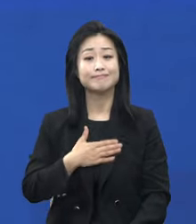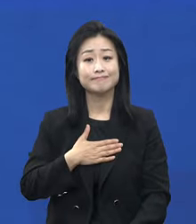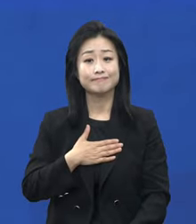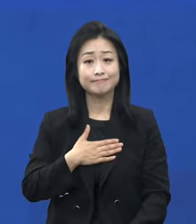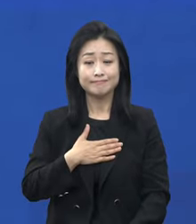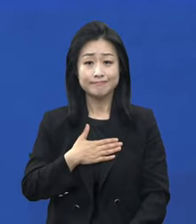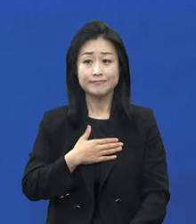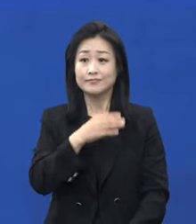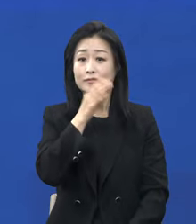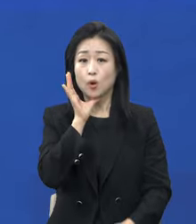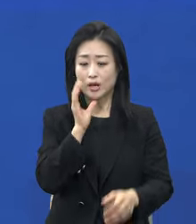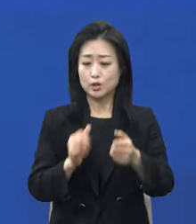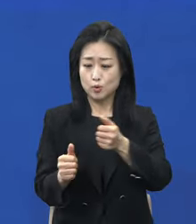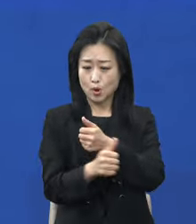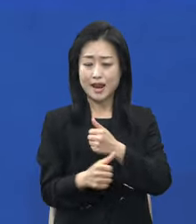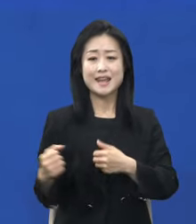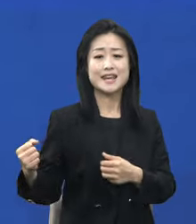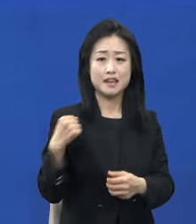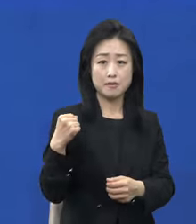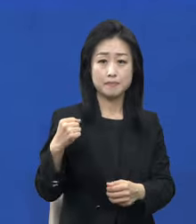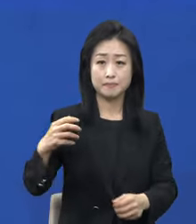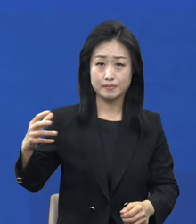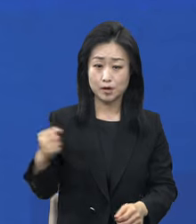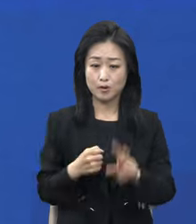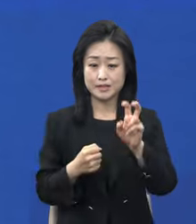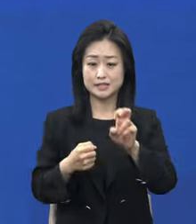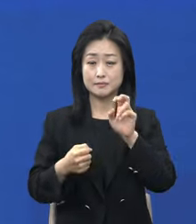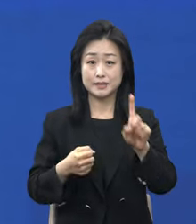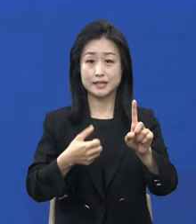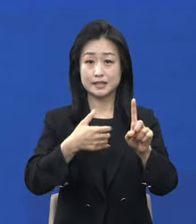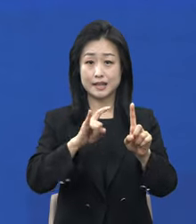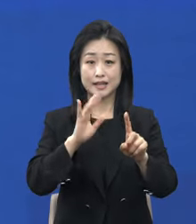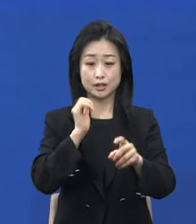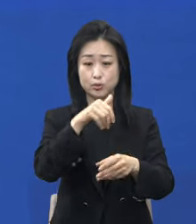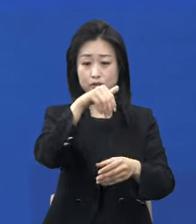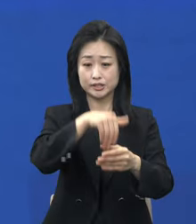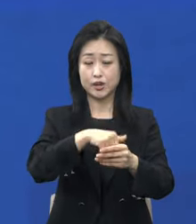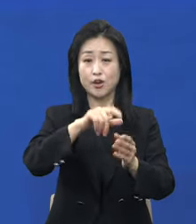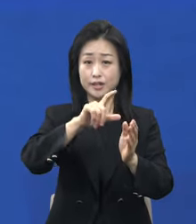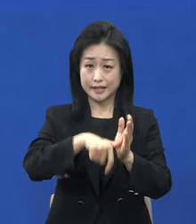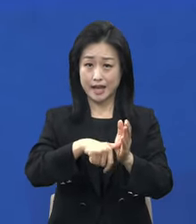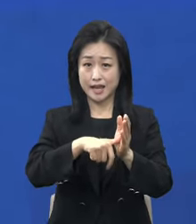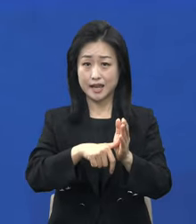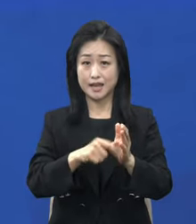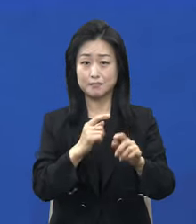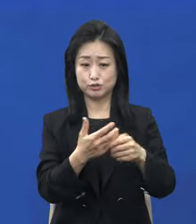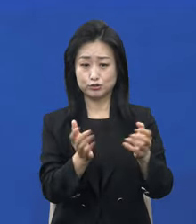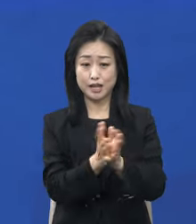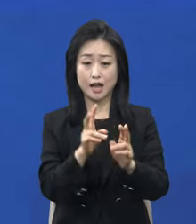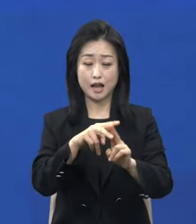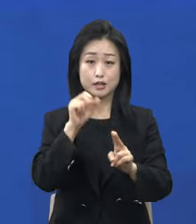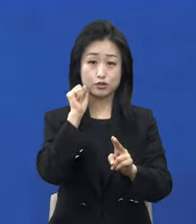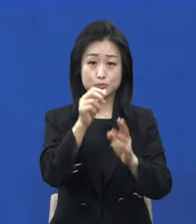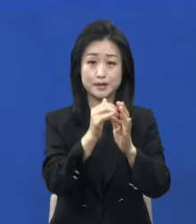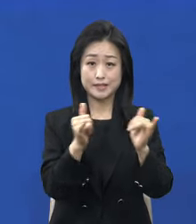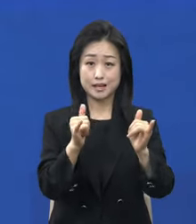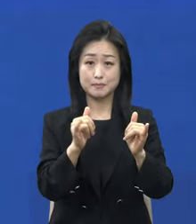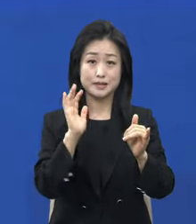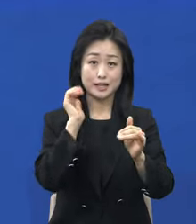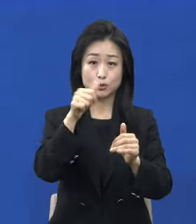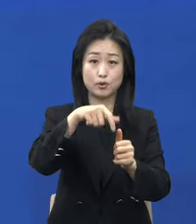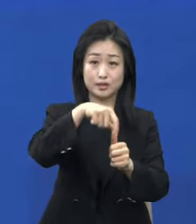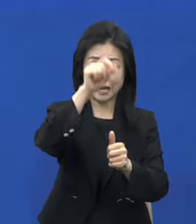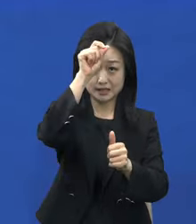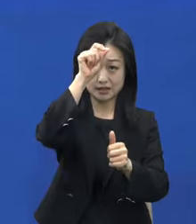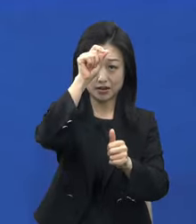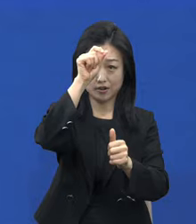우리 노인위원회의 힘으로 21대 대통령 선거에서 우리 당의 후보가 대통령에